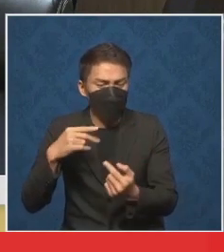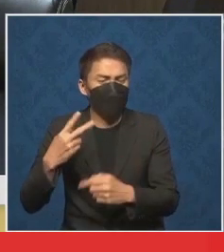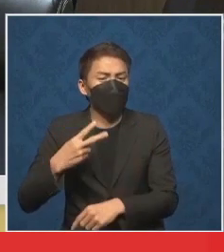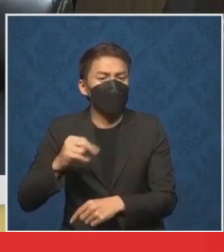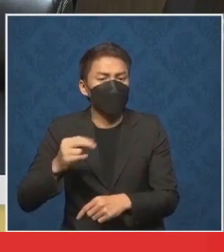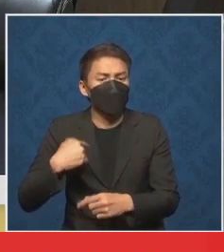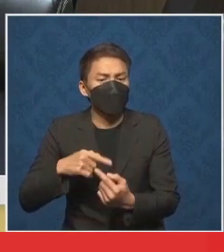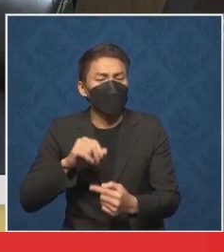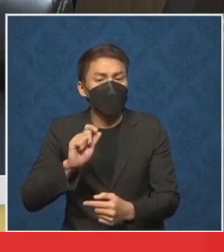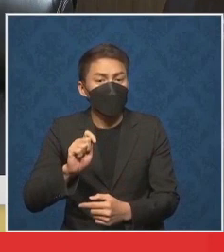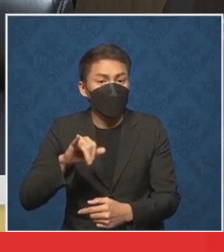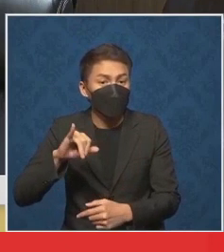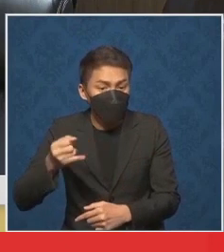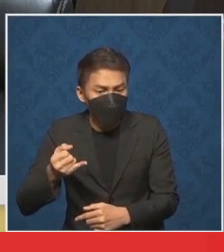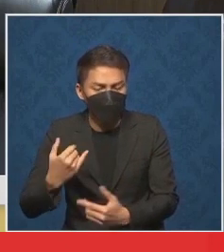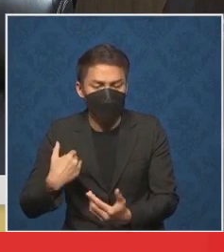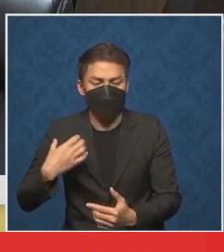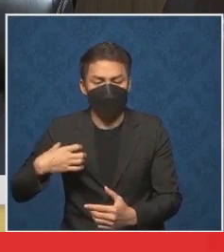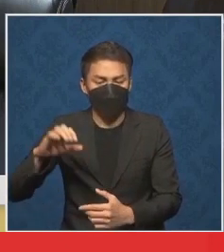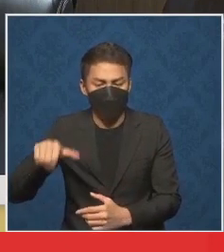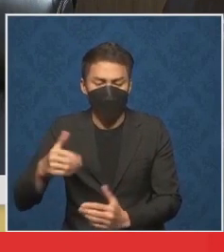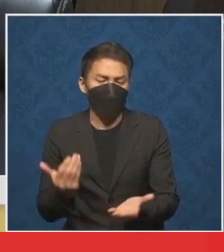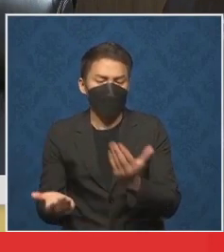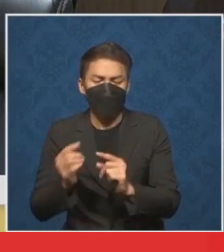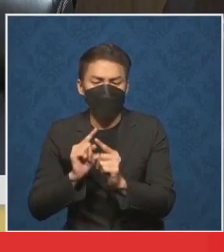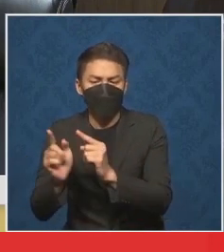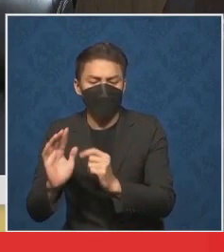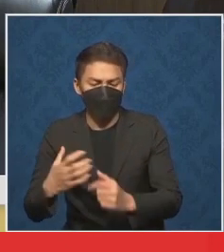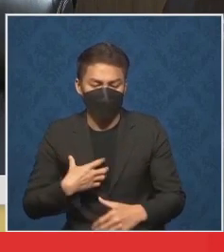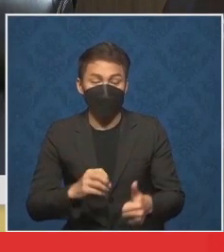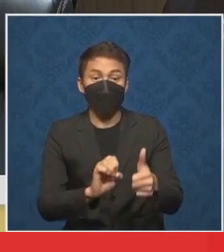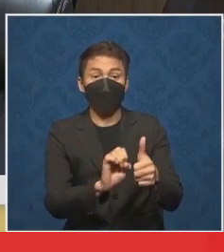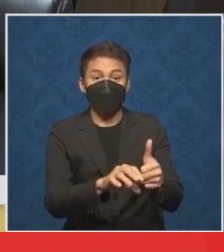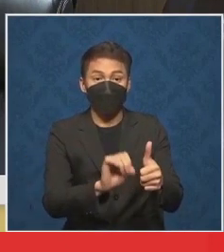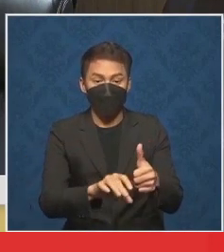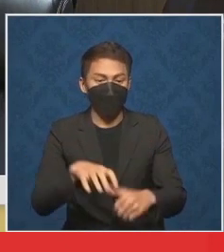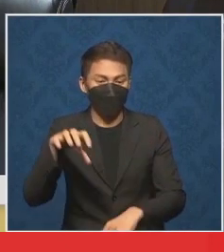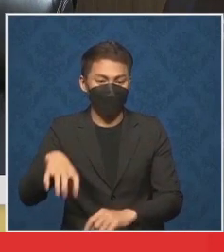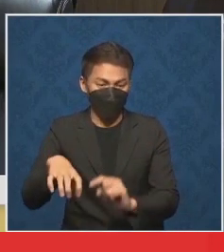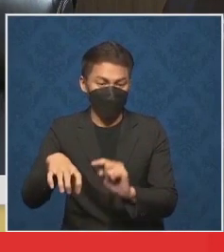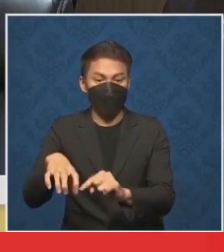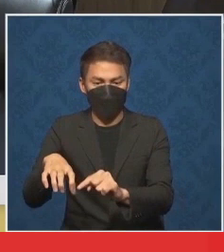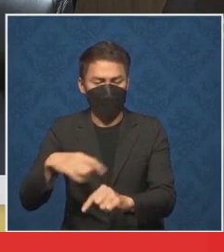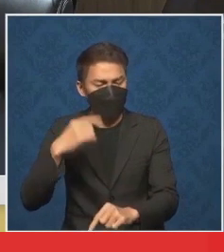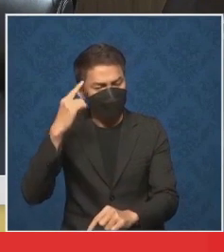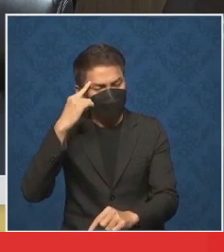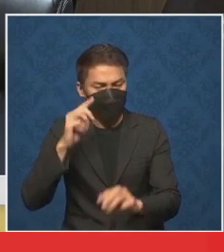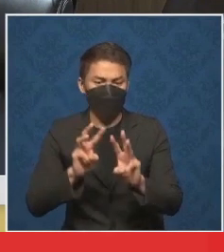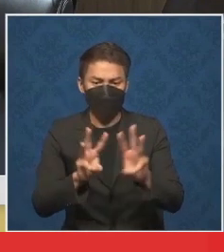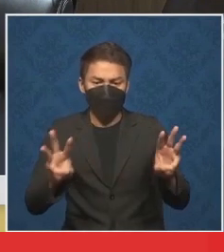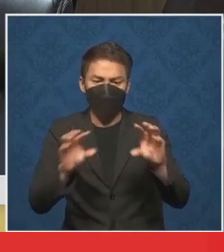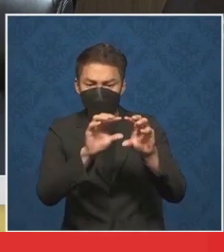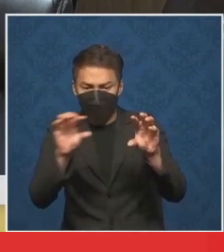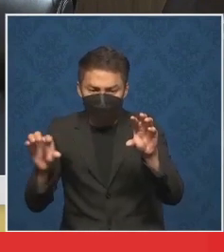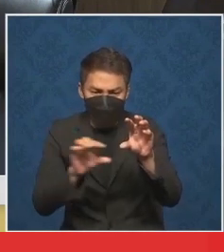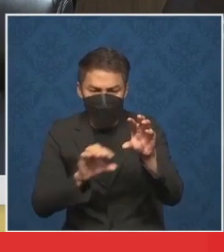ลแล้วก็สมาชิกนะครับผมอยากจะแนะนำทางสถาบันว่าถ้ามีการเรียนออนไลน์หรือซูมระบบซูมเนี่ย